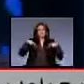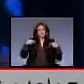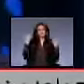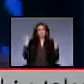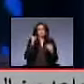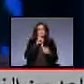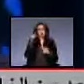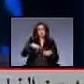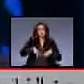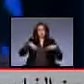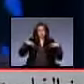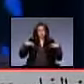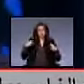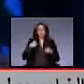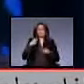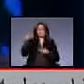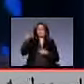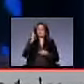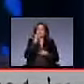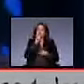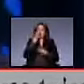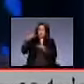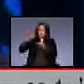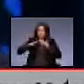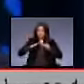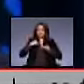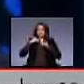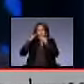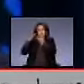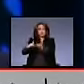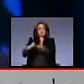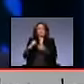رب ابقى عرفت ارد لك حاجة من اللي انت عملته لي انا واختي.